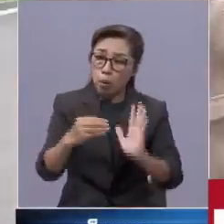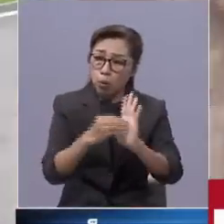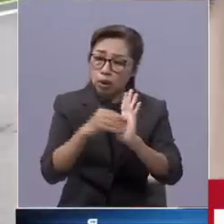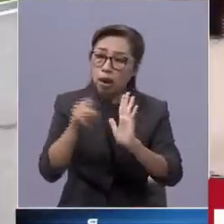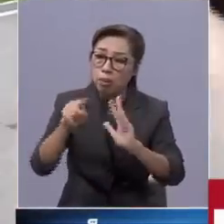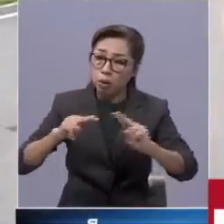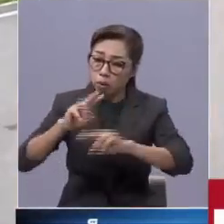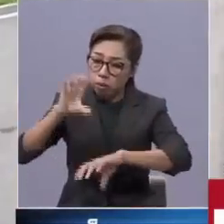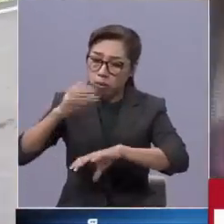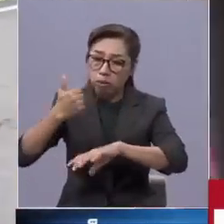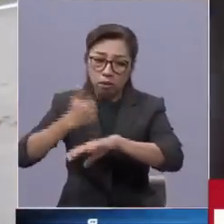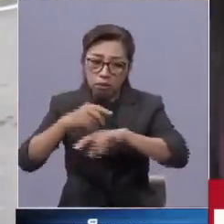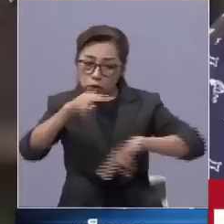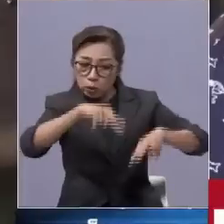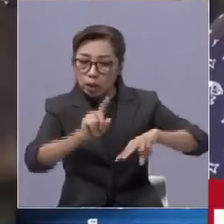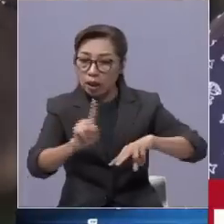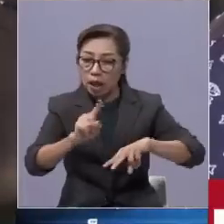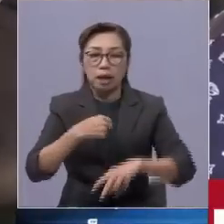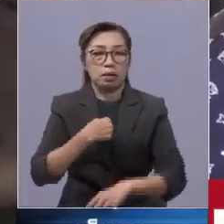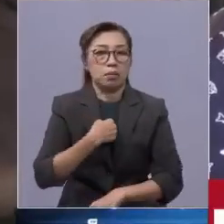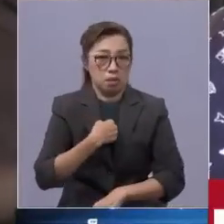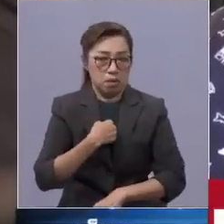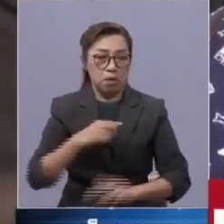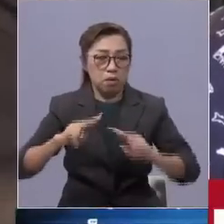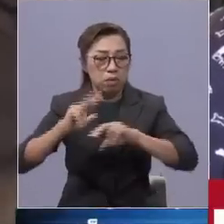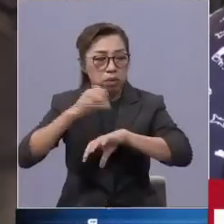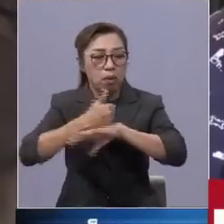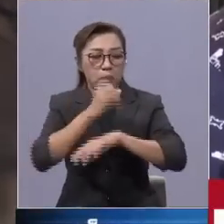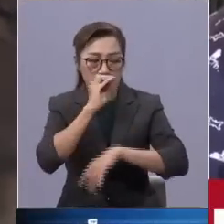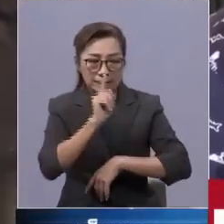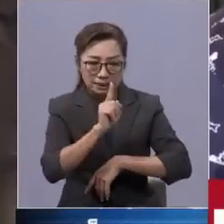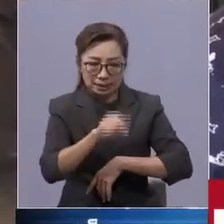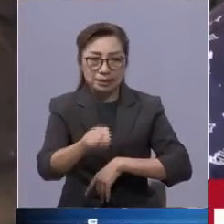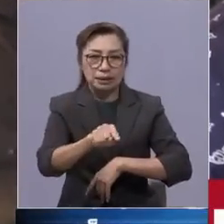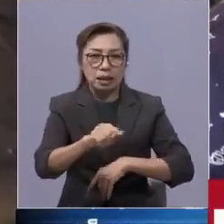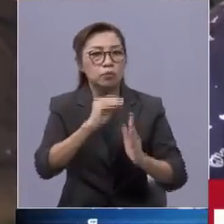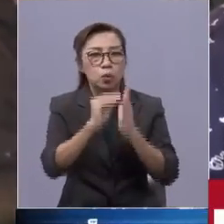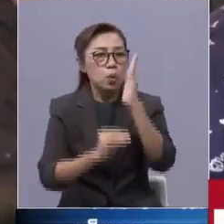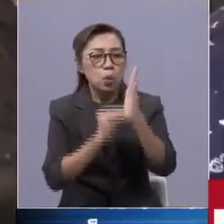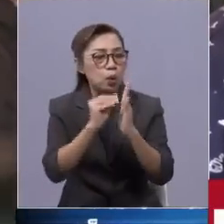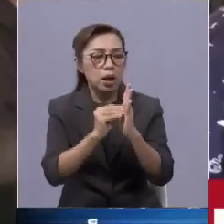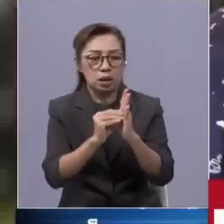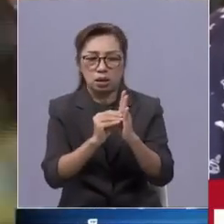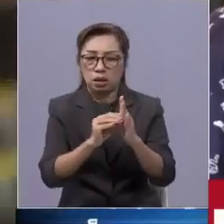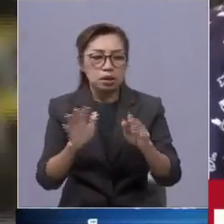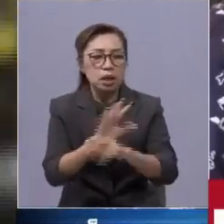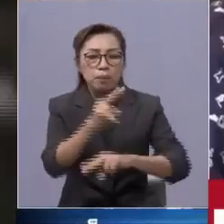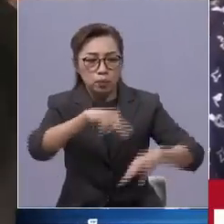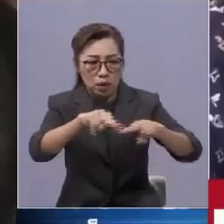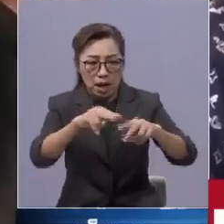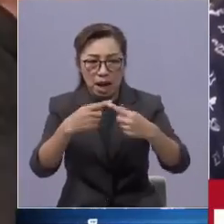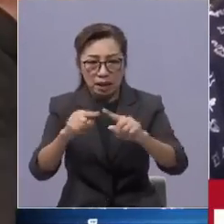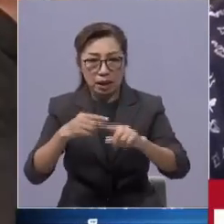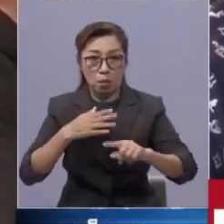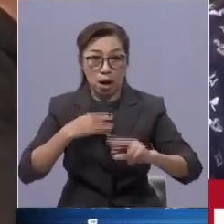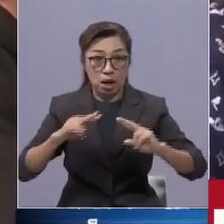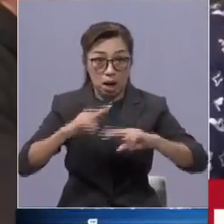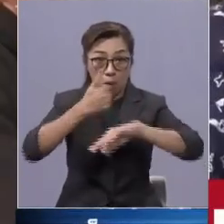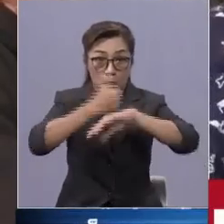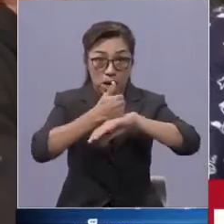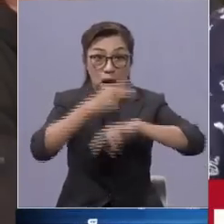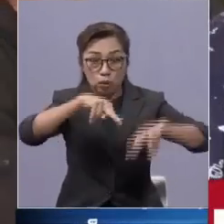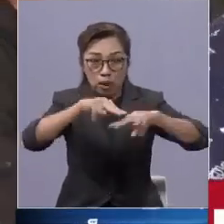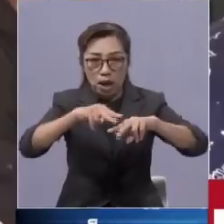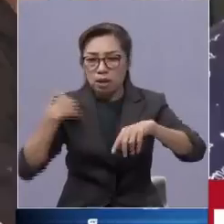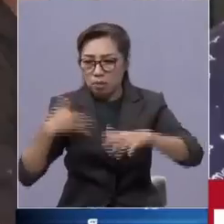ครนายอนุทินบอกว่ารัฐมนตรีว่าการทุกกระทรวงกำกับดูแลทุกส่วนอยู่แล้วโดยมีรัฐมนตรีเข้ามาช่วยดูแลข